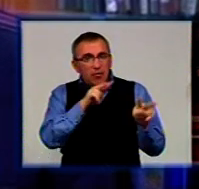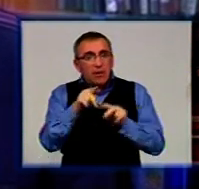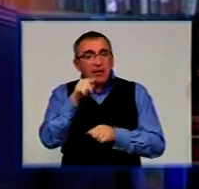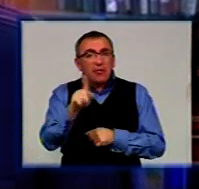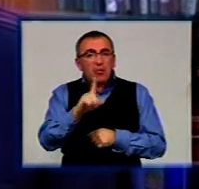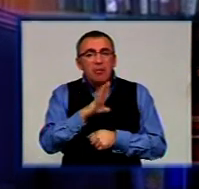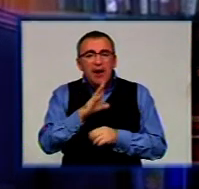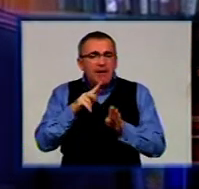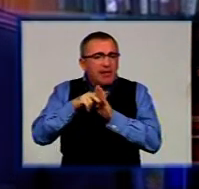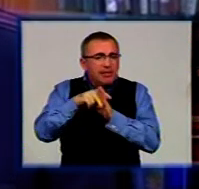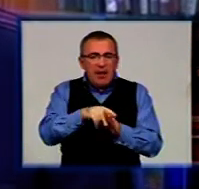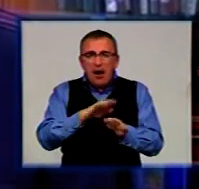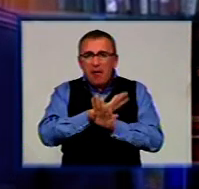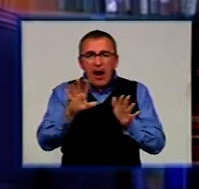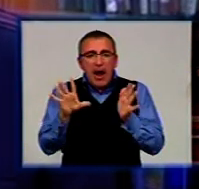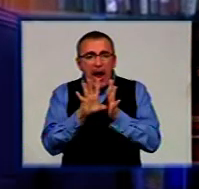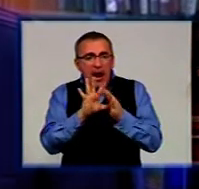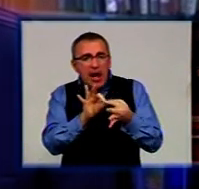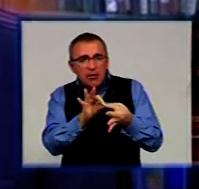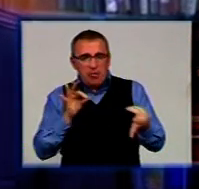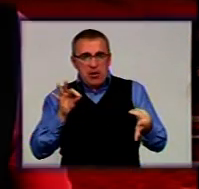тим, щоб не перевантажувати електромережу.